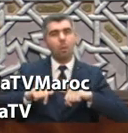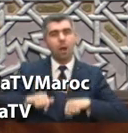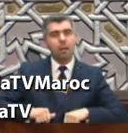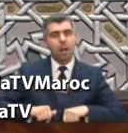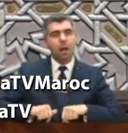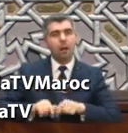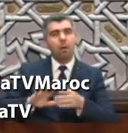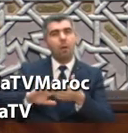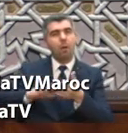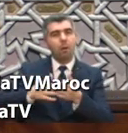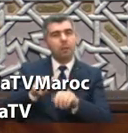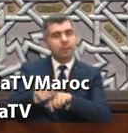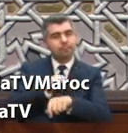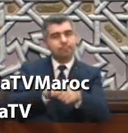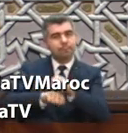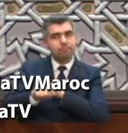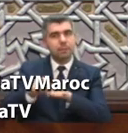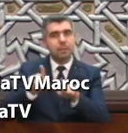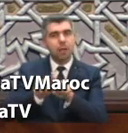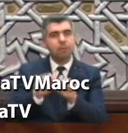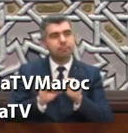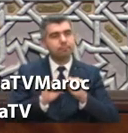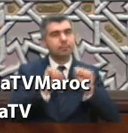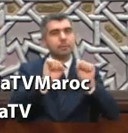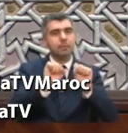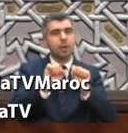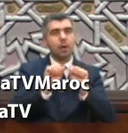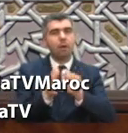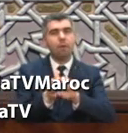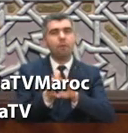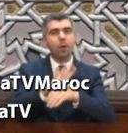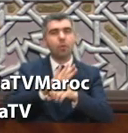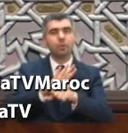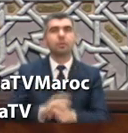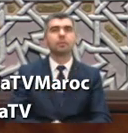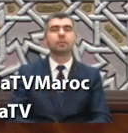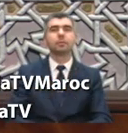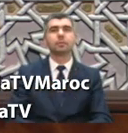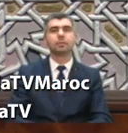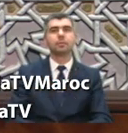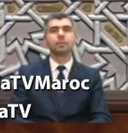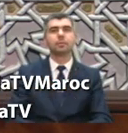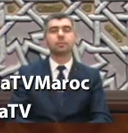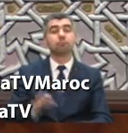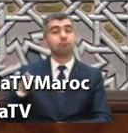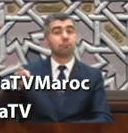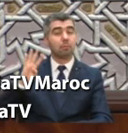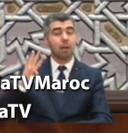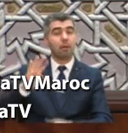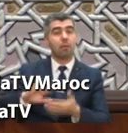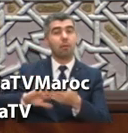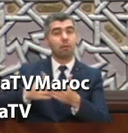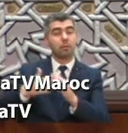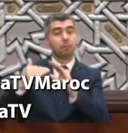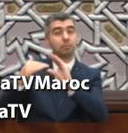المجهود الوطني للتصدي لجائحة كورونا كوفيد-19. نستمع الآن إلى